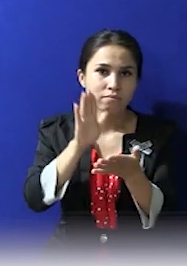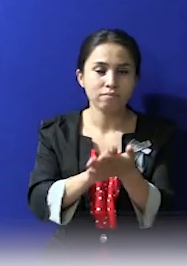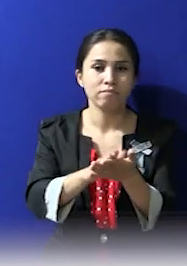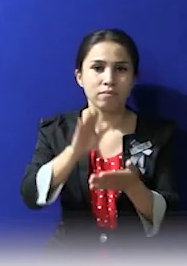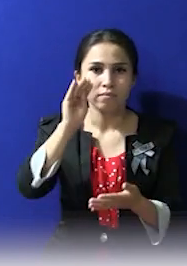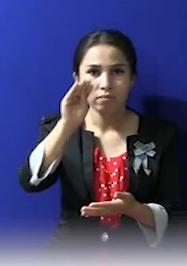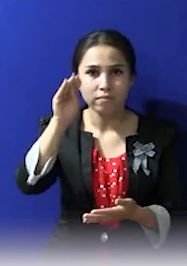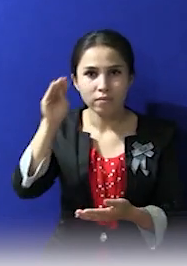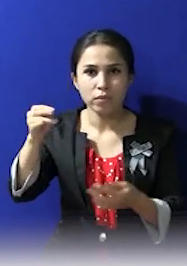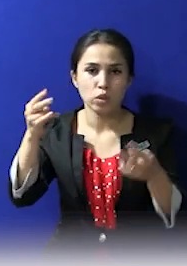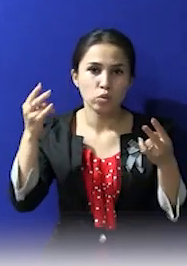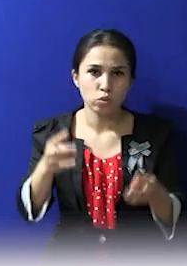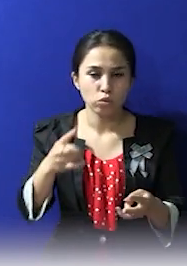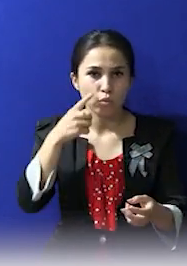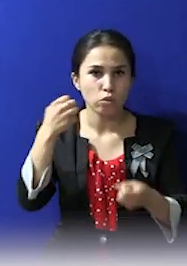113,9 из